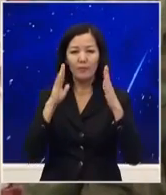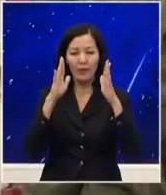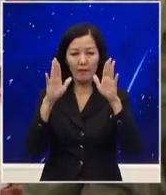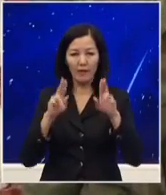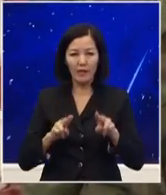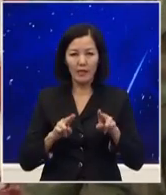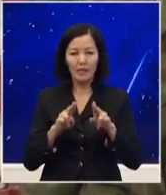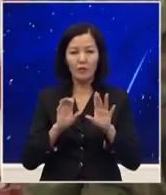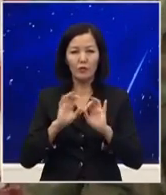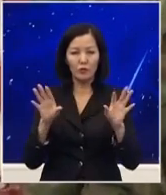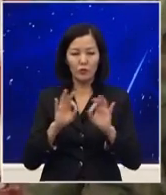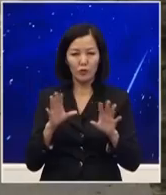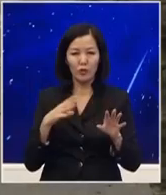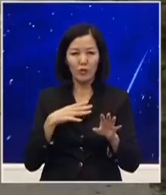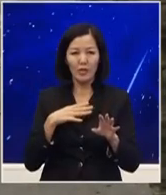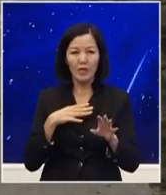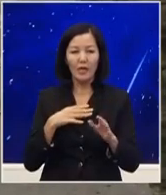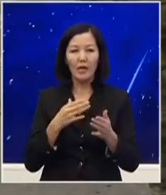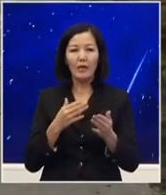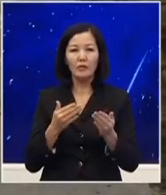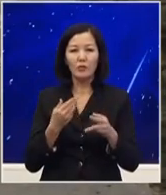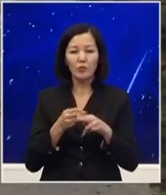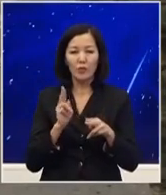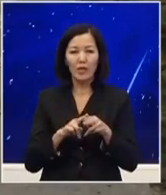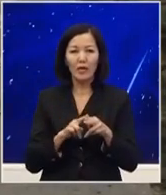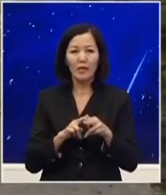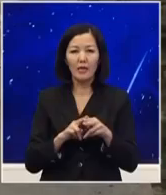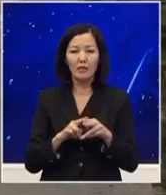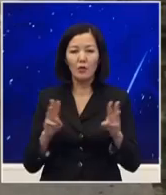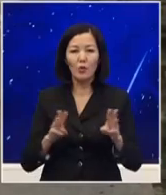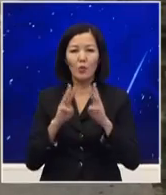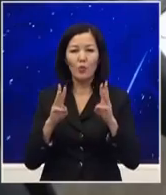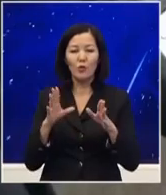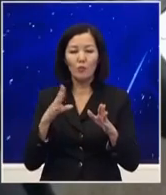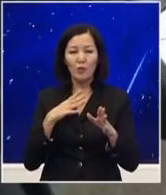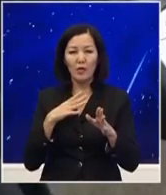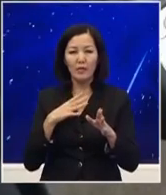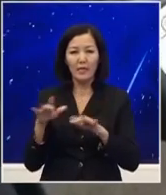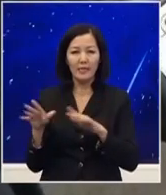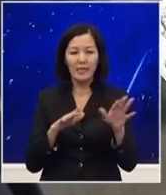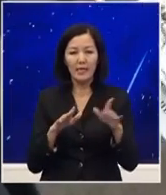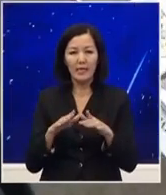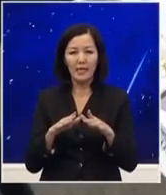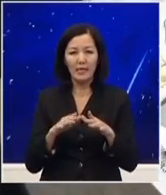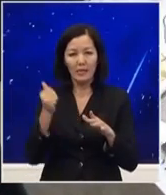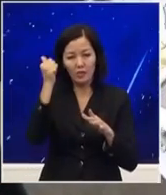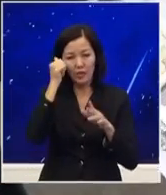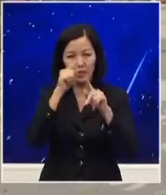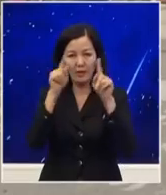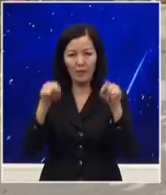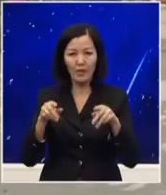түсіндірді. Тілсіз жаудың пайда болу себептерін айтты. Сондай-ақ олар өрт болған жағдайдағы әрекеттер жазылған жадынамаларын табыс